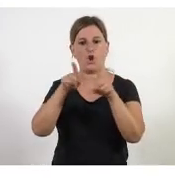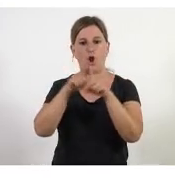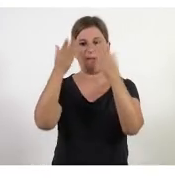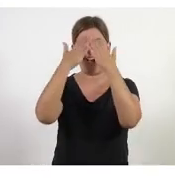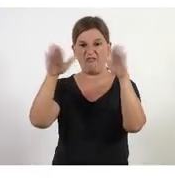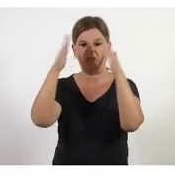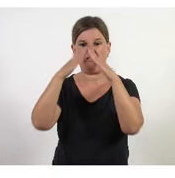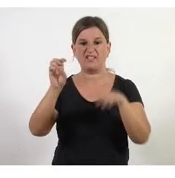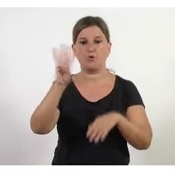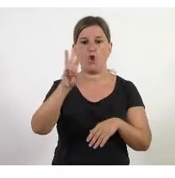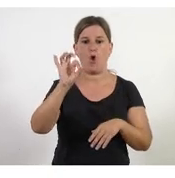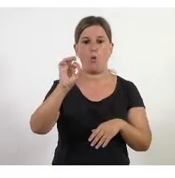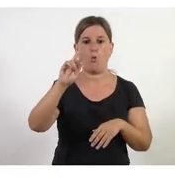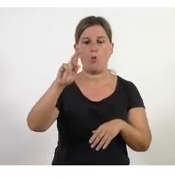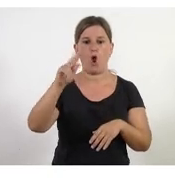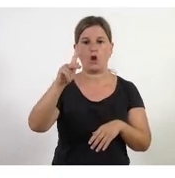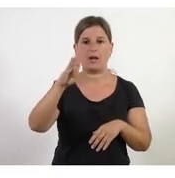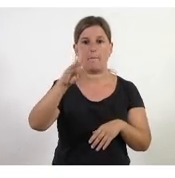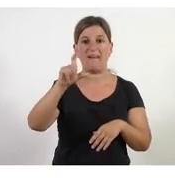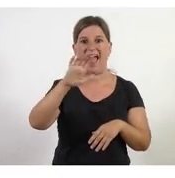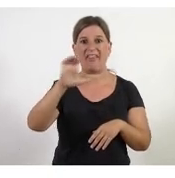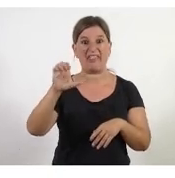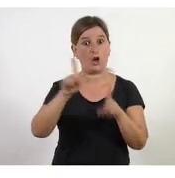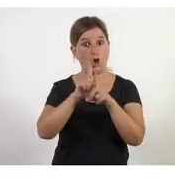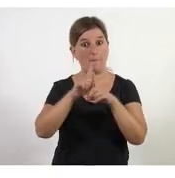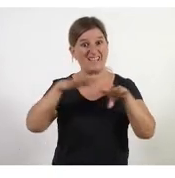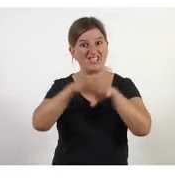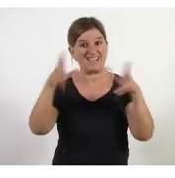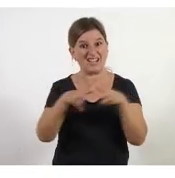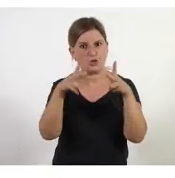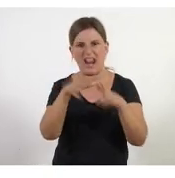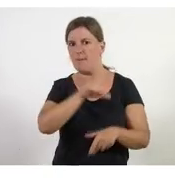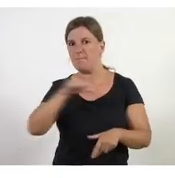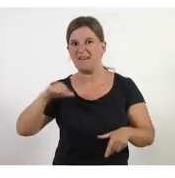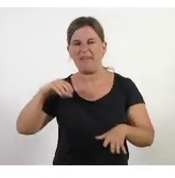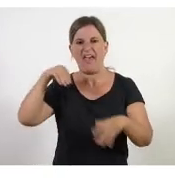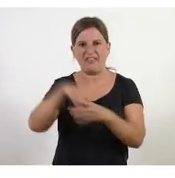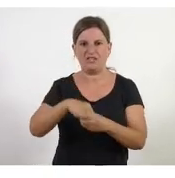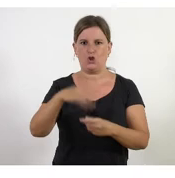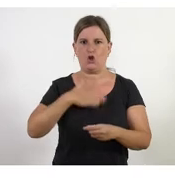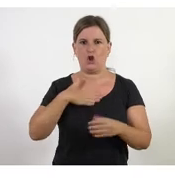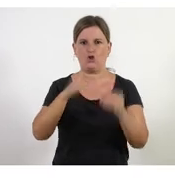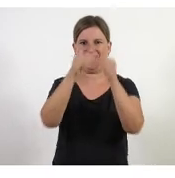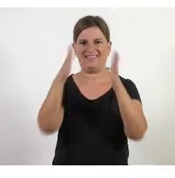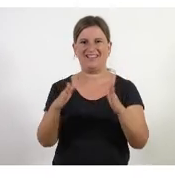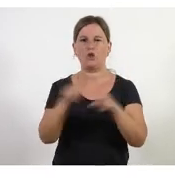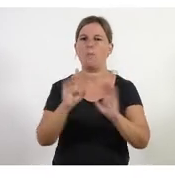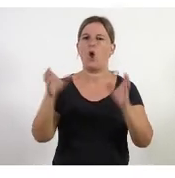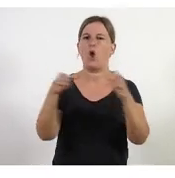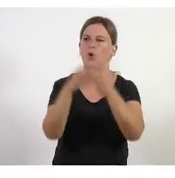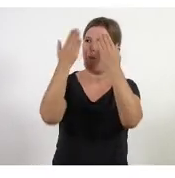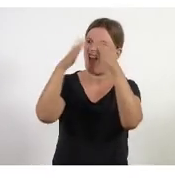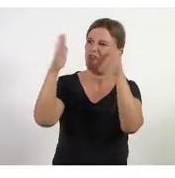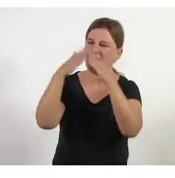social privada per a la nostra entitat. Privada, no està Facebook, no és un grup de Facebook, és la nostra